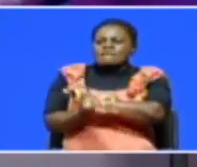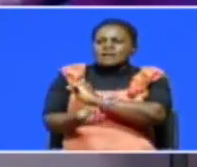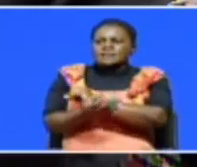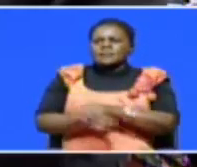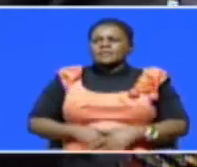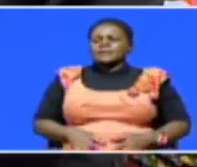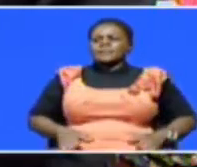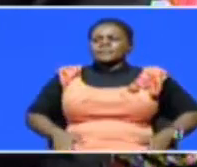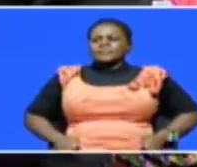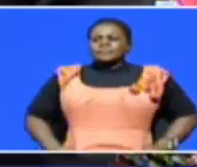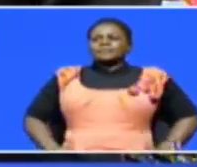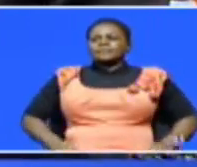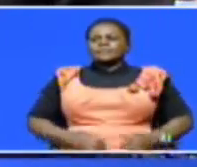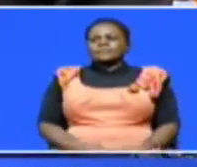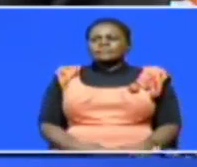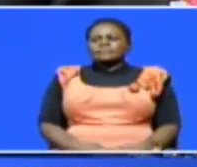anaarifu.